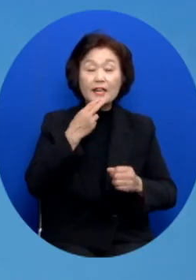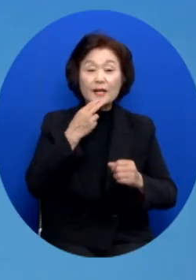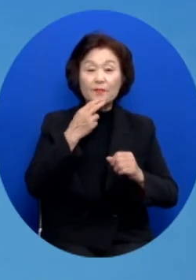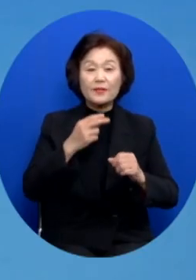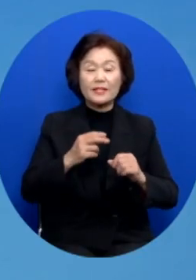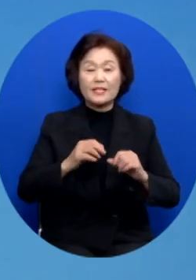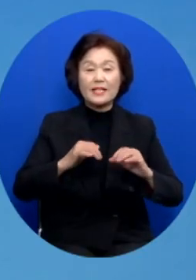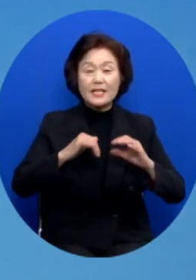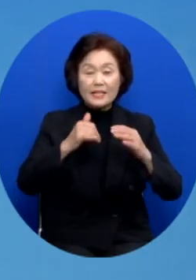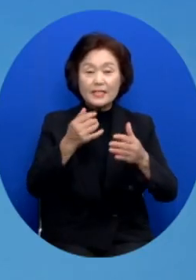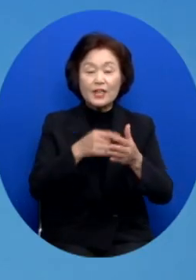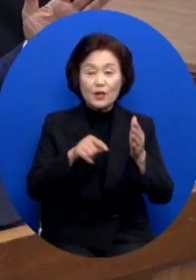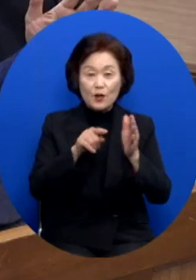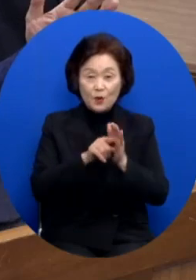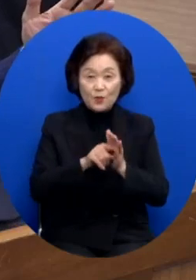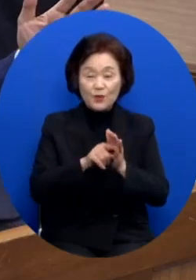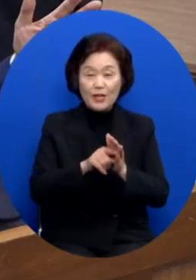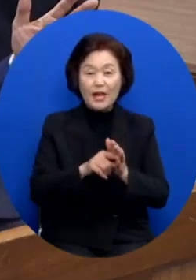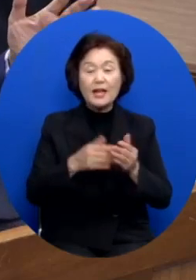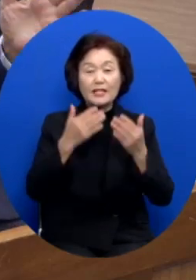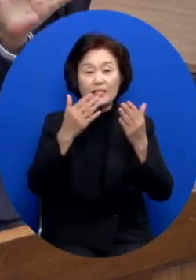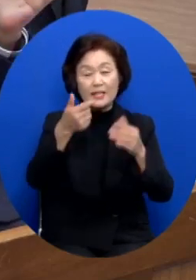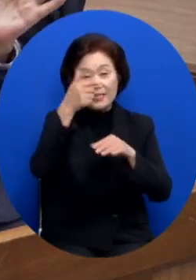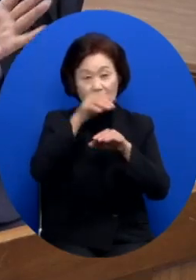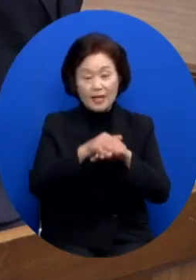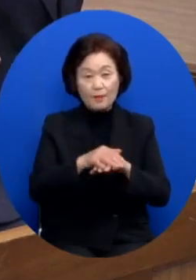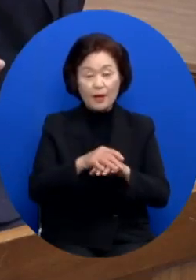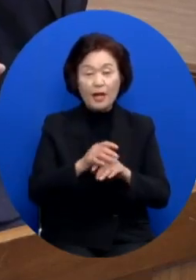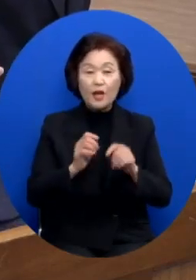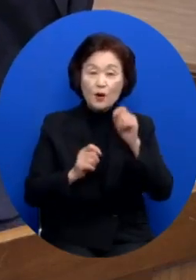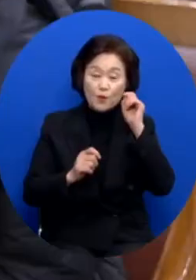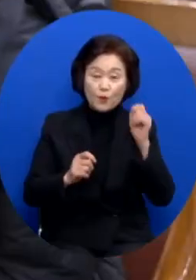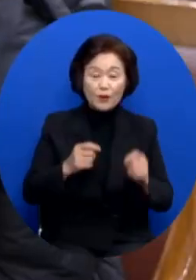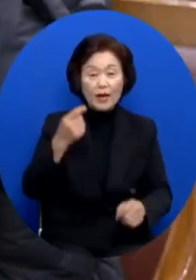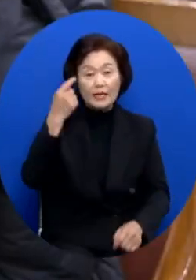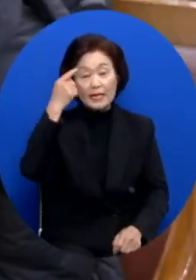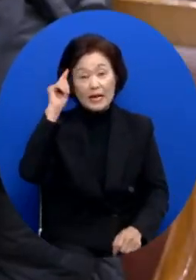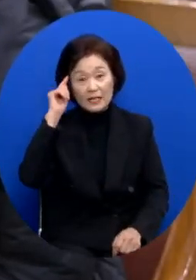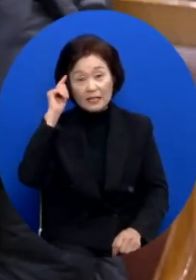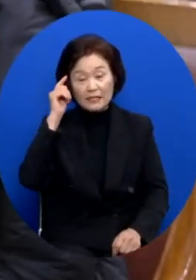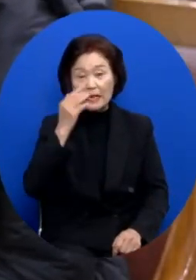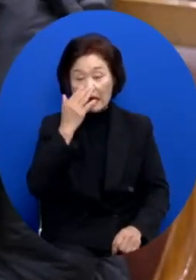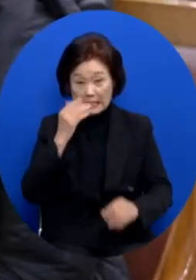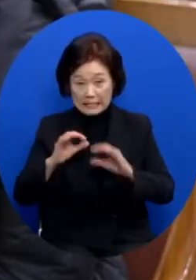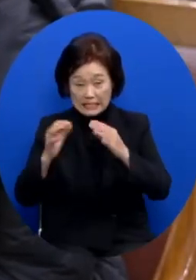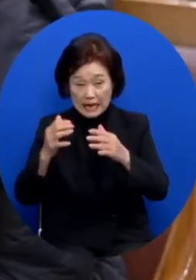교회가 연합하여 열린 이날 예배에는 우크라이나 이스라엘 대사의 평화를